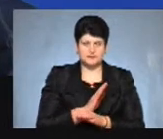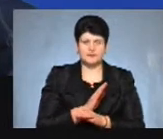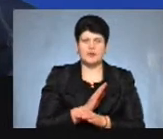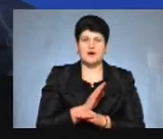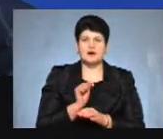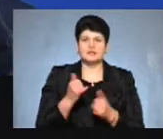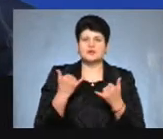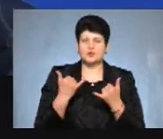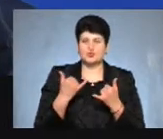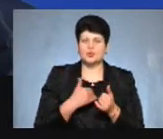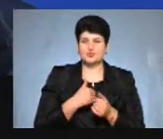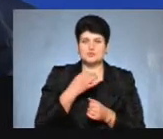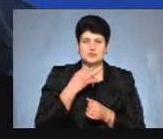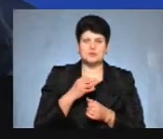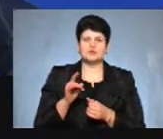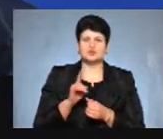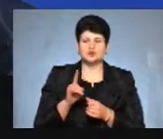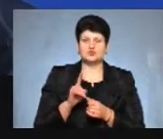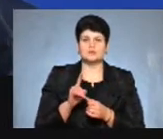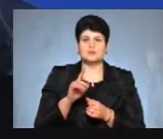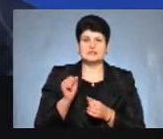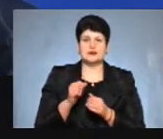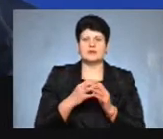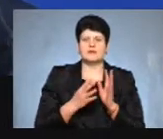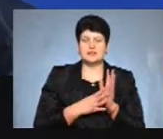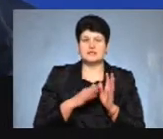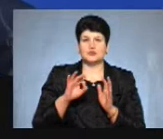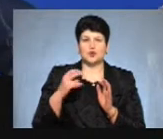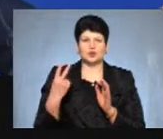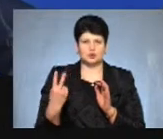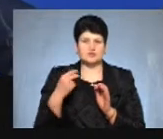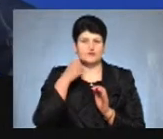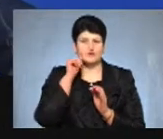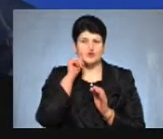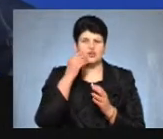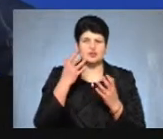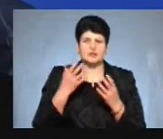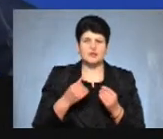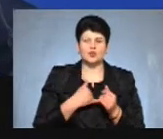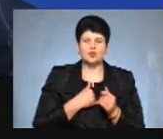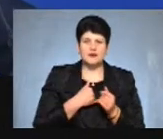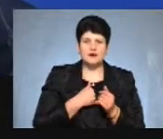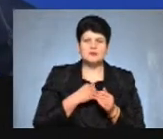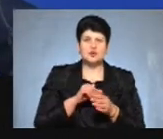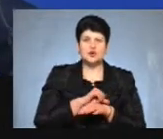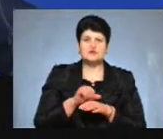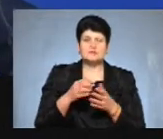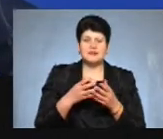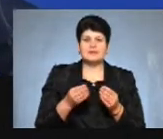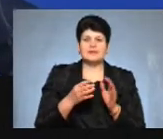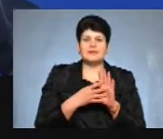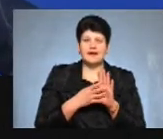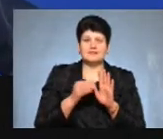На сьогодні хочу заявити, що за 19.02, тобто за вчорашній день, у нас розмитнилось за один день